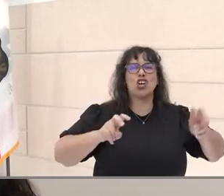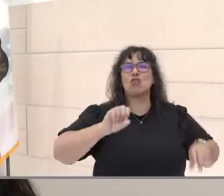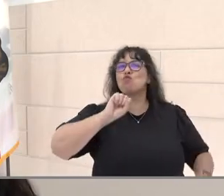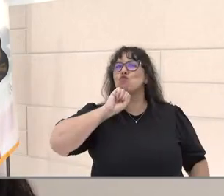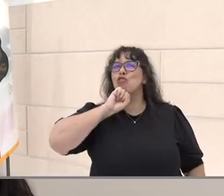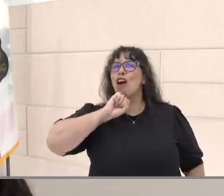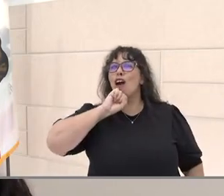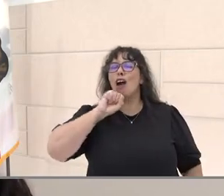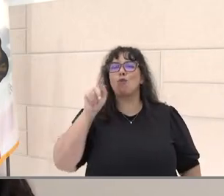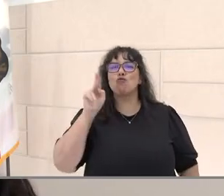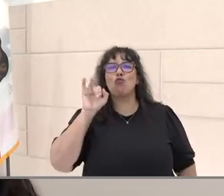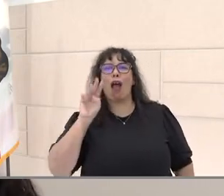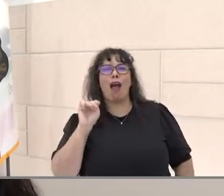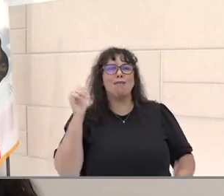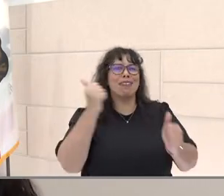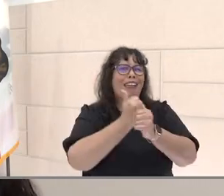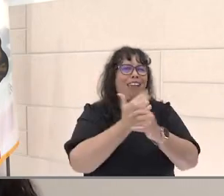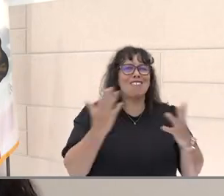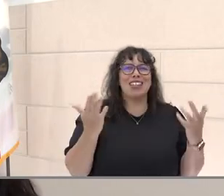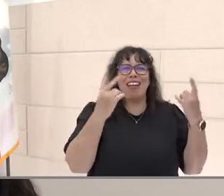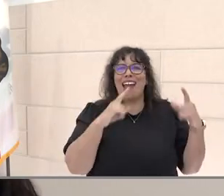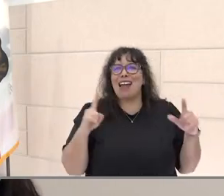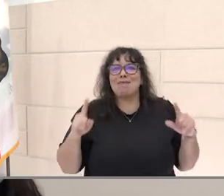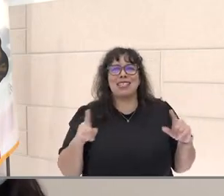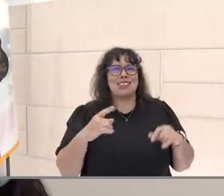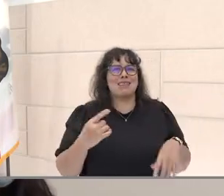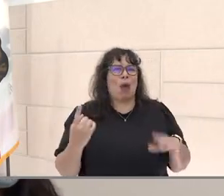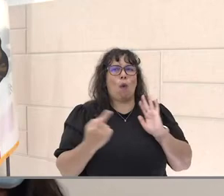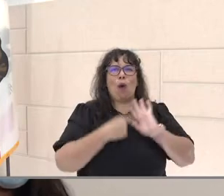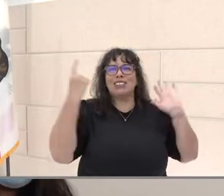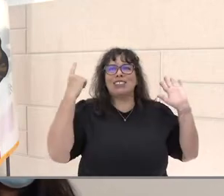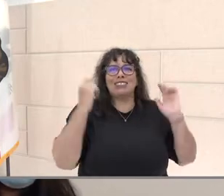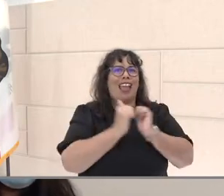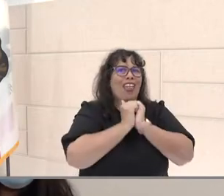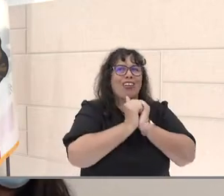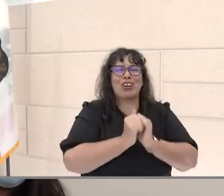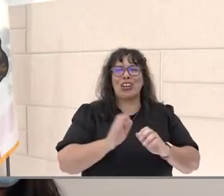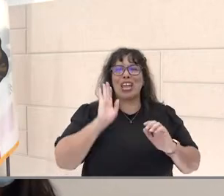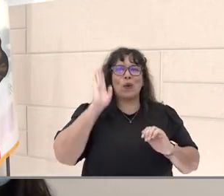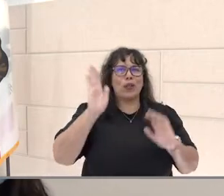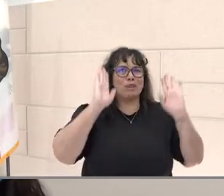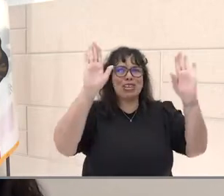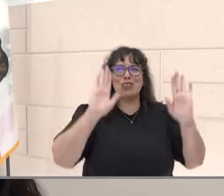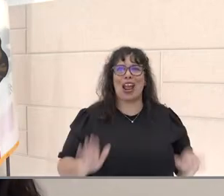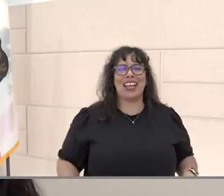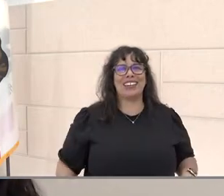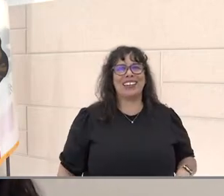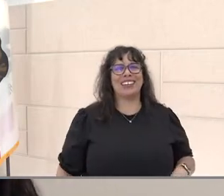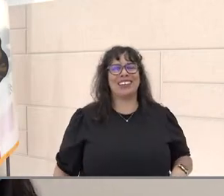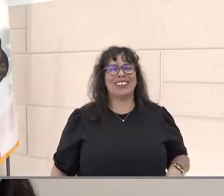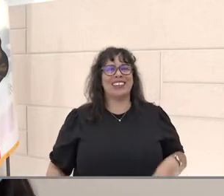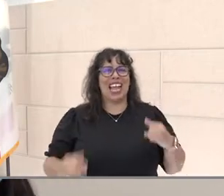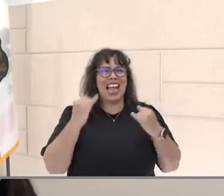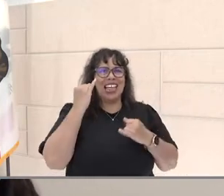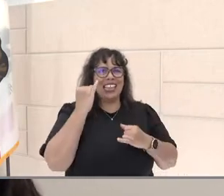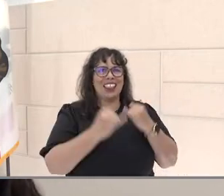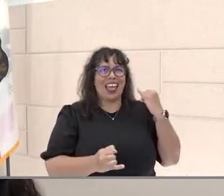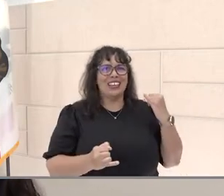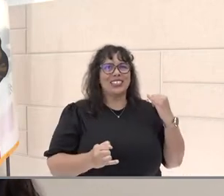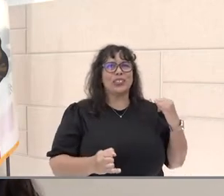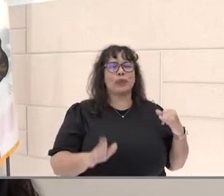อ้อยยังสบายเสดียงหนึ่งพร้อมจังได้การลางสำหรับตัวปุ๊กเกตีบัม